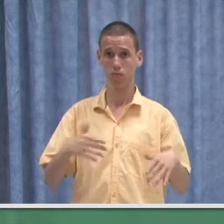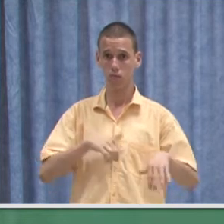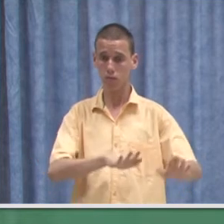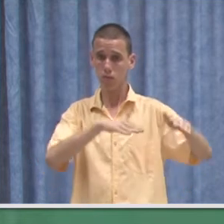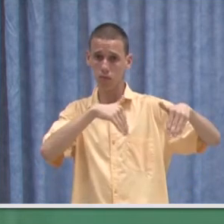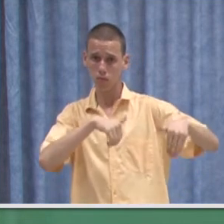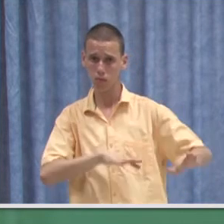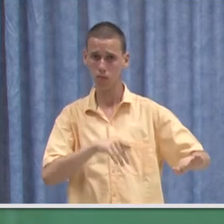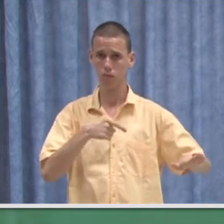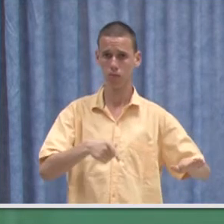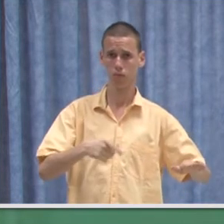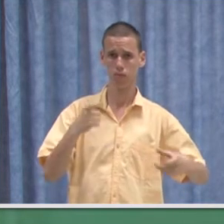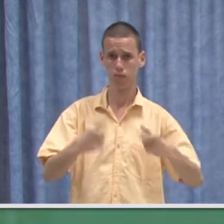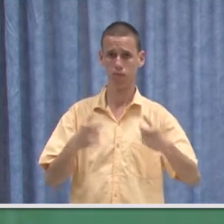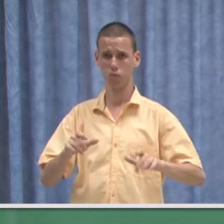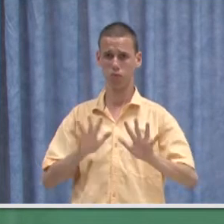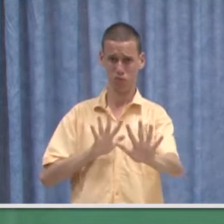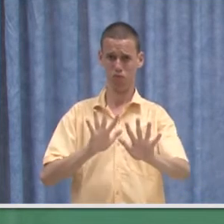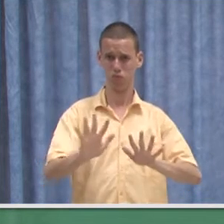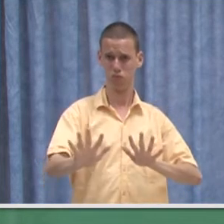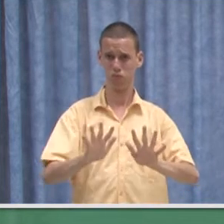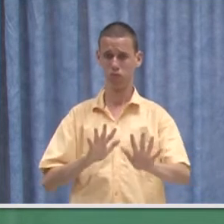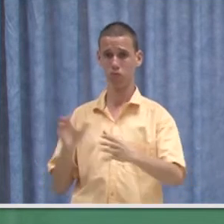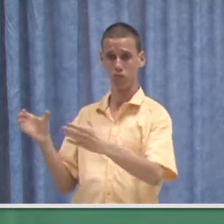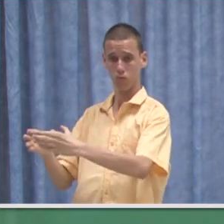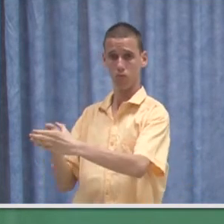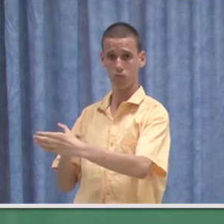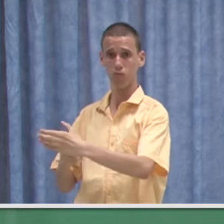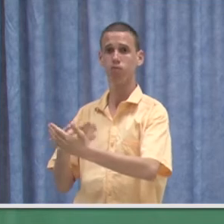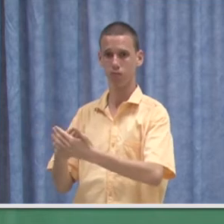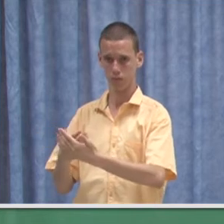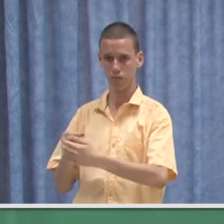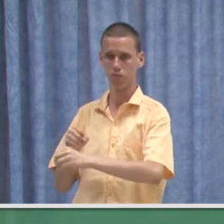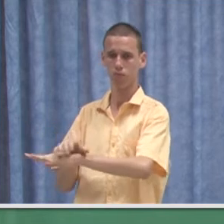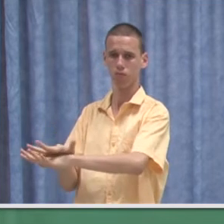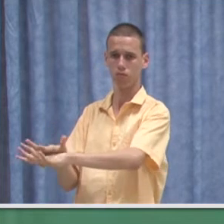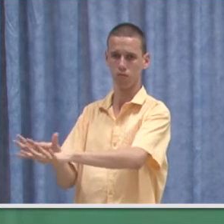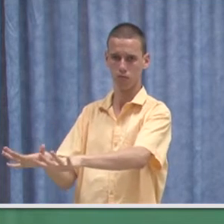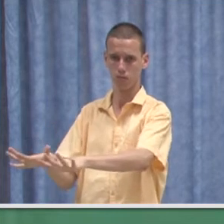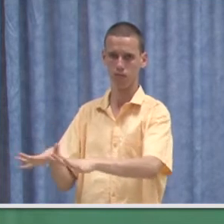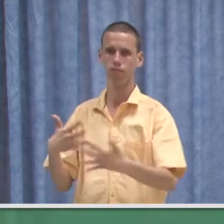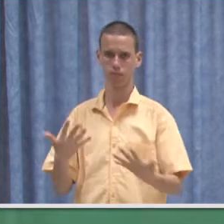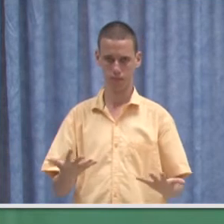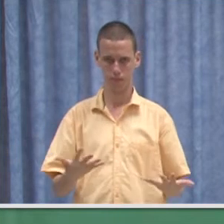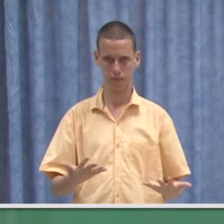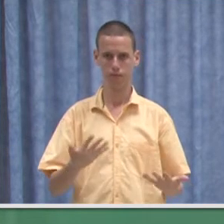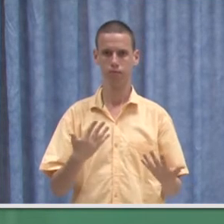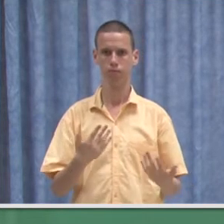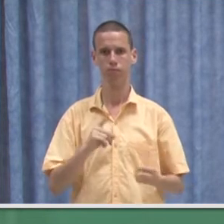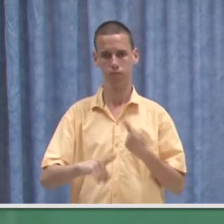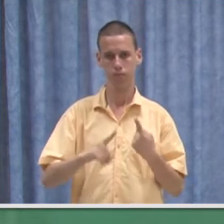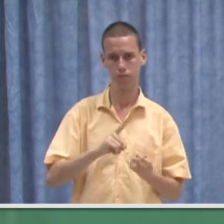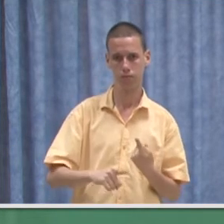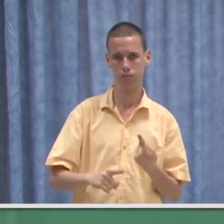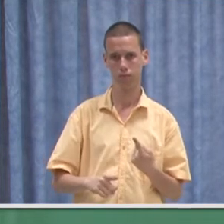de bonne la foule, mais pour beaucoup plus de monde qui peut gagner à la fois. So, c'est pour ça raison qui est important, qui,